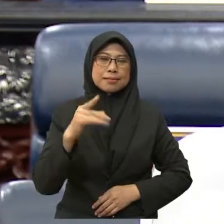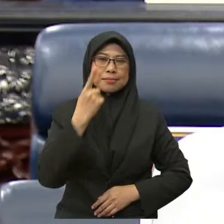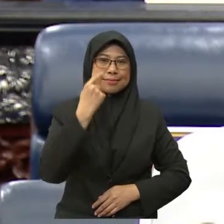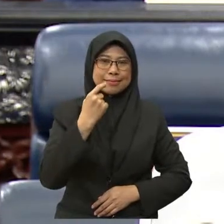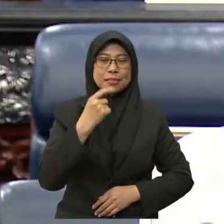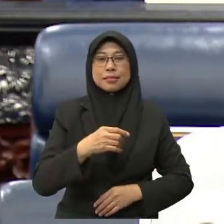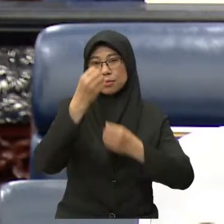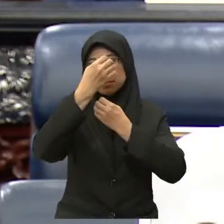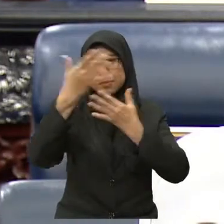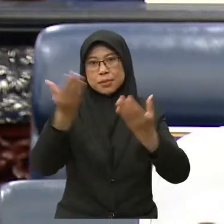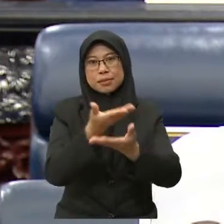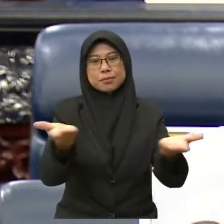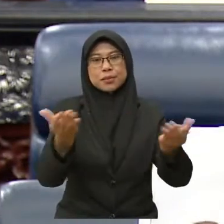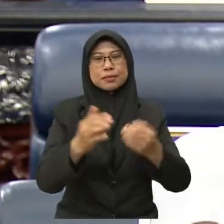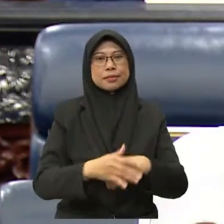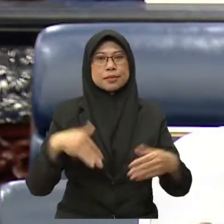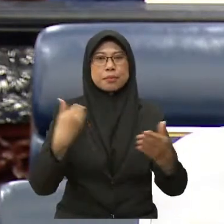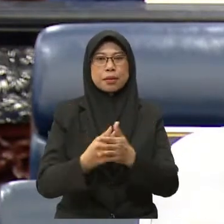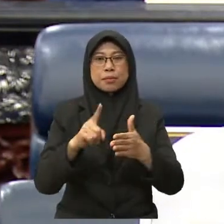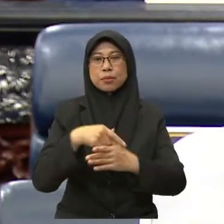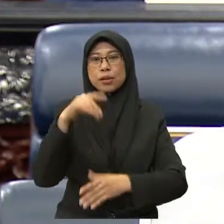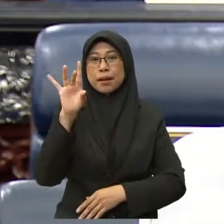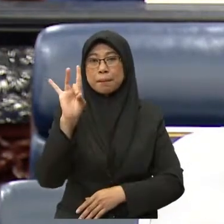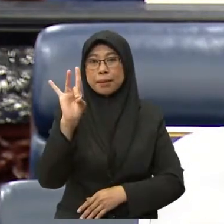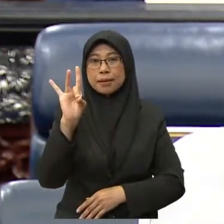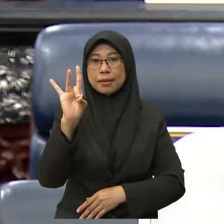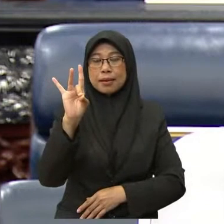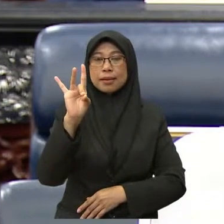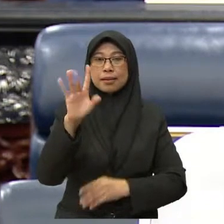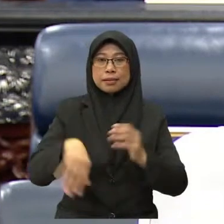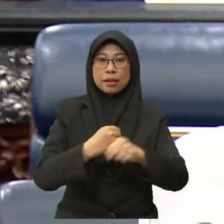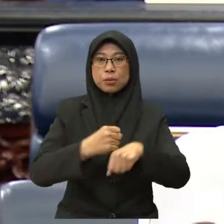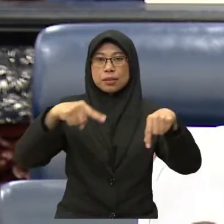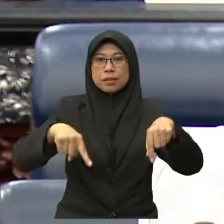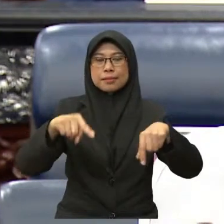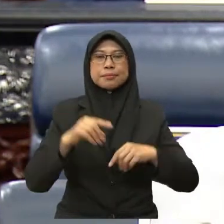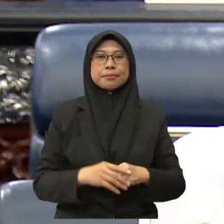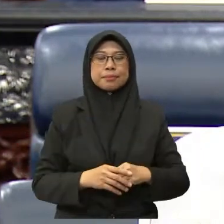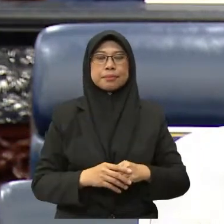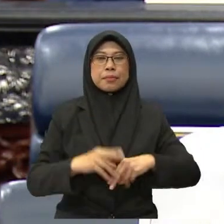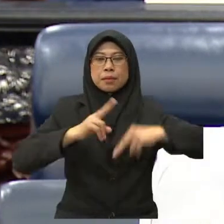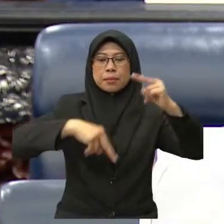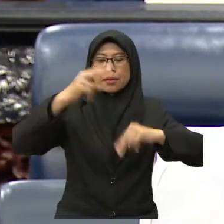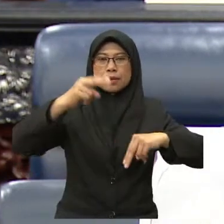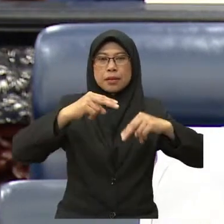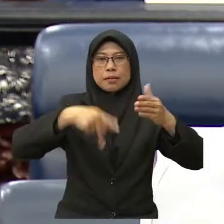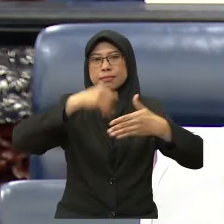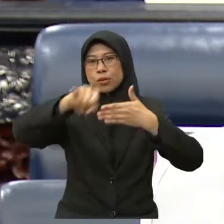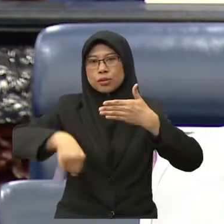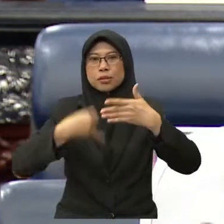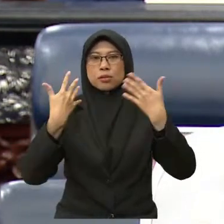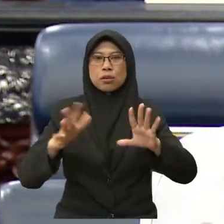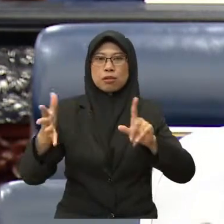Untuk makluman ahli yang berhormat, sehingga bulan Ogos 2023, pembinaan keseluruhan projek ini telah